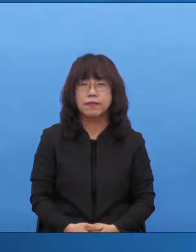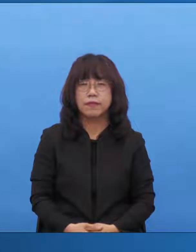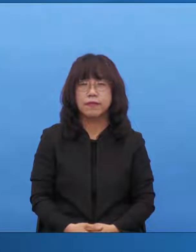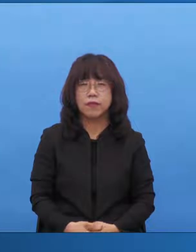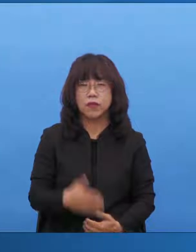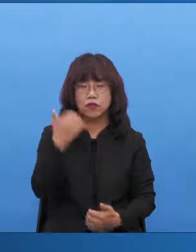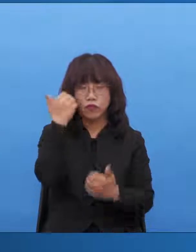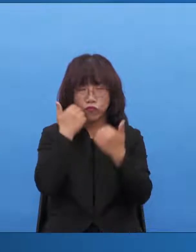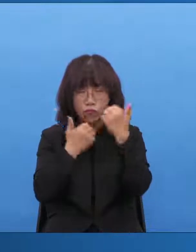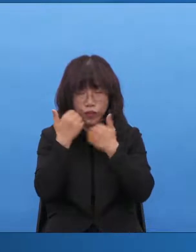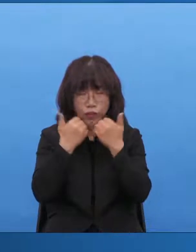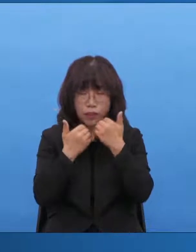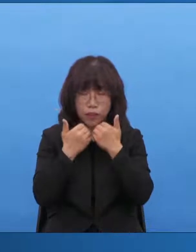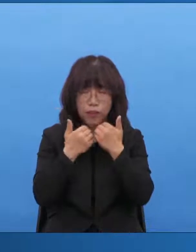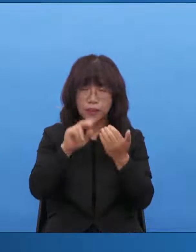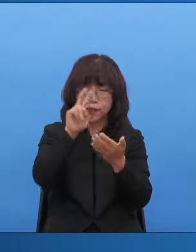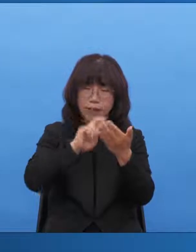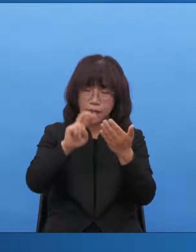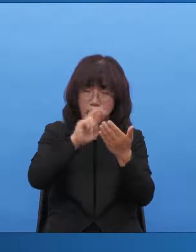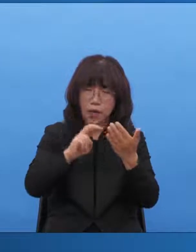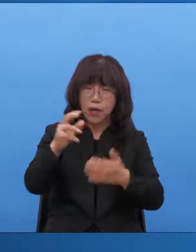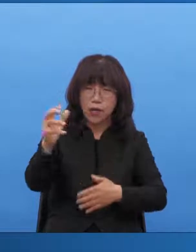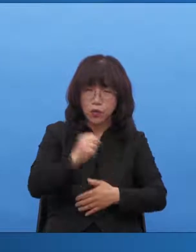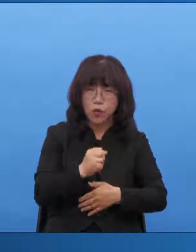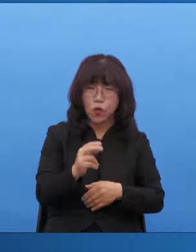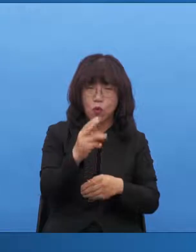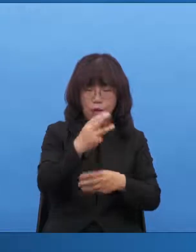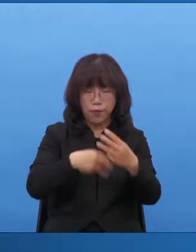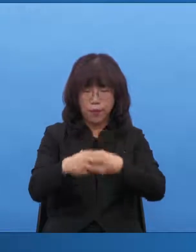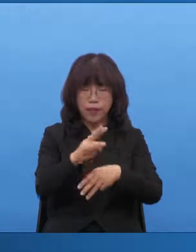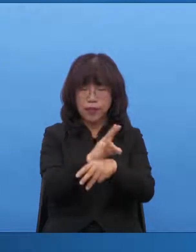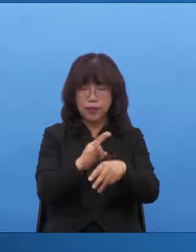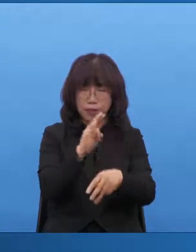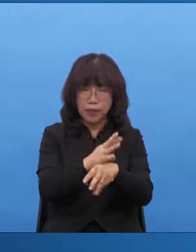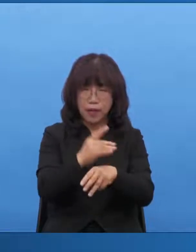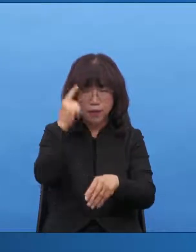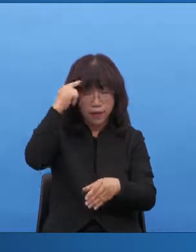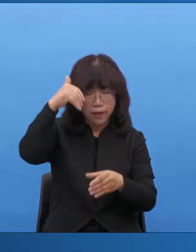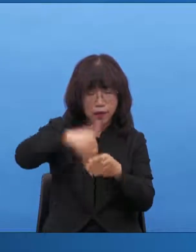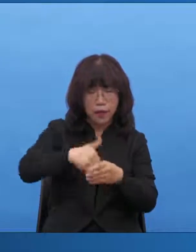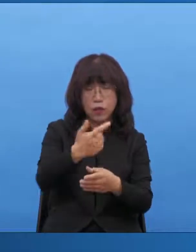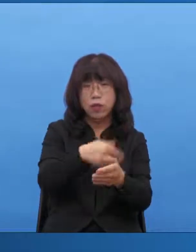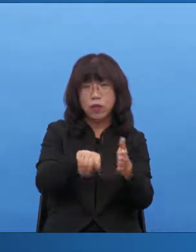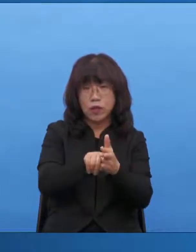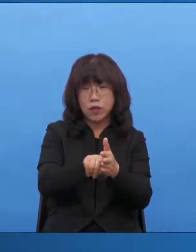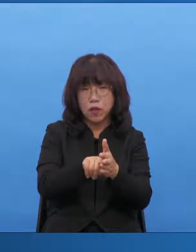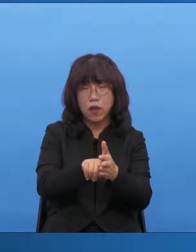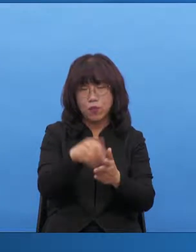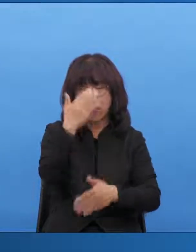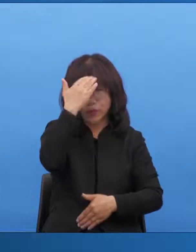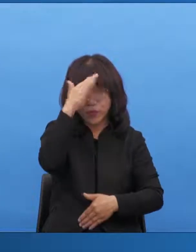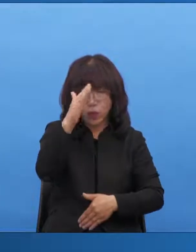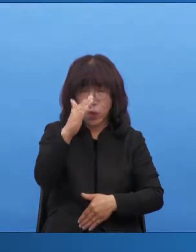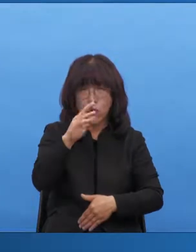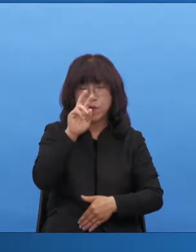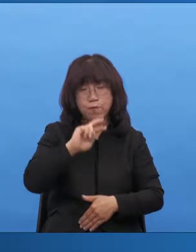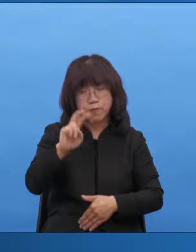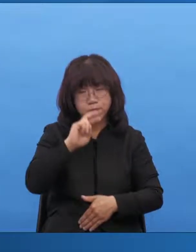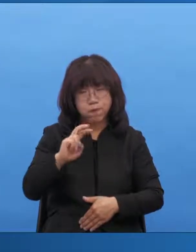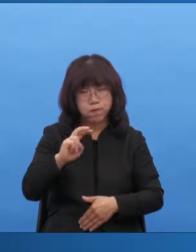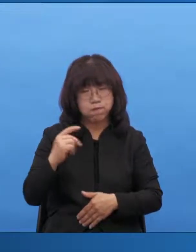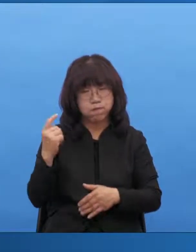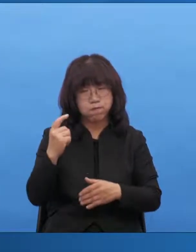누구나 찬양을 통해 렘넌트 24의 언약을 각인할 수 있도록 모든 콘텐츠는 무료로 공개되지만 이